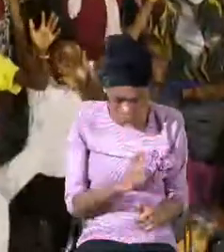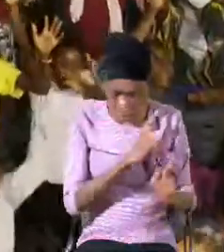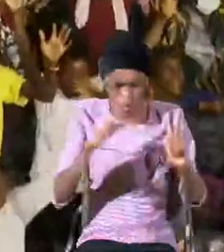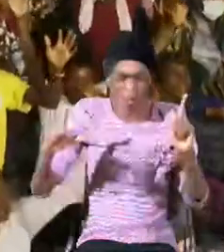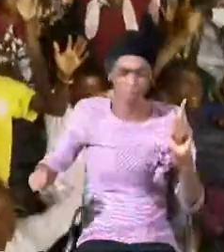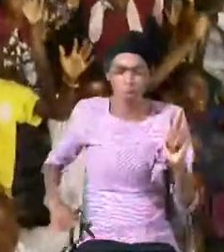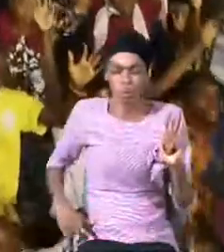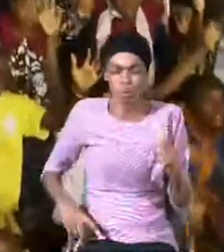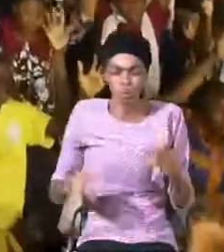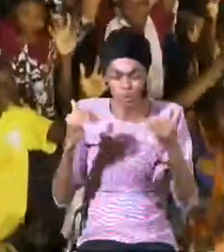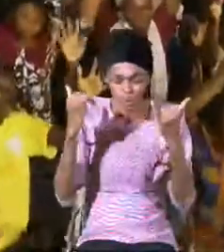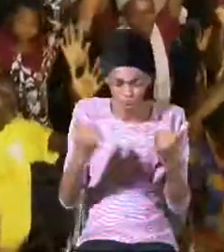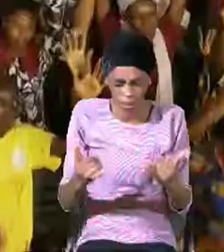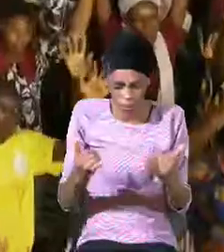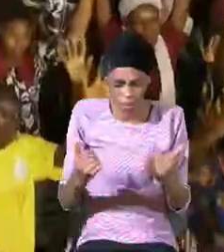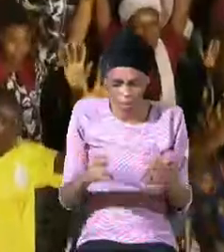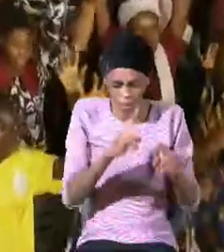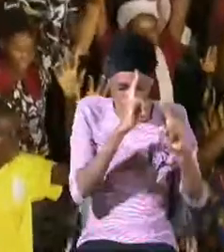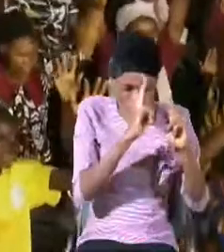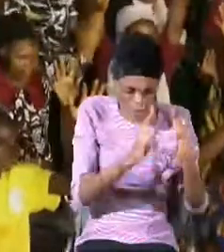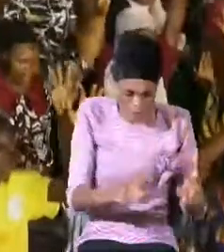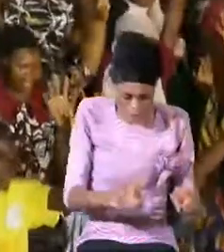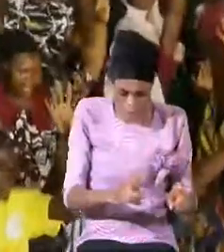Seigneur, maintenant, l'honneur.